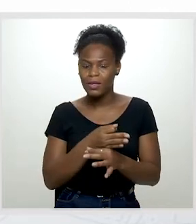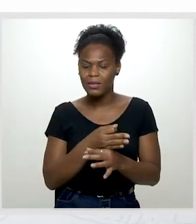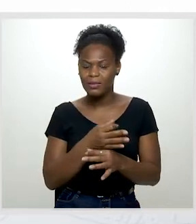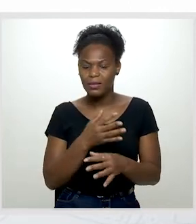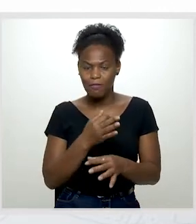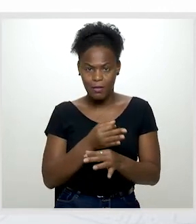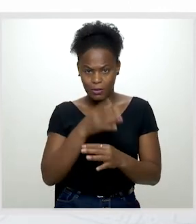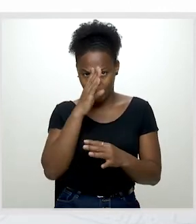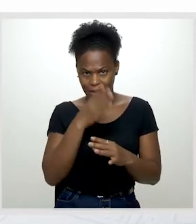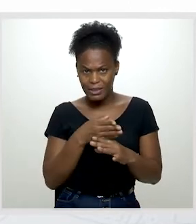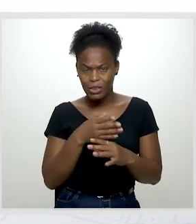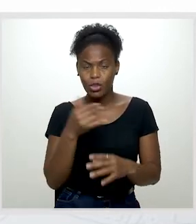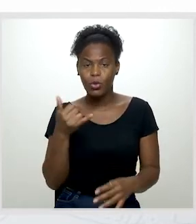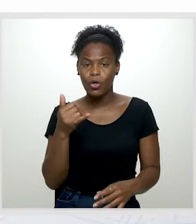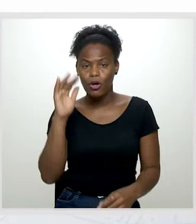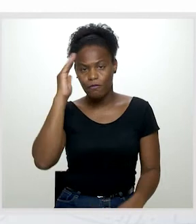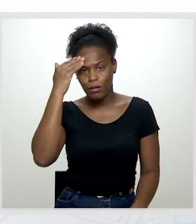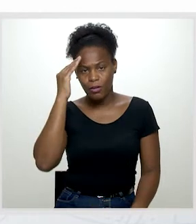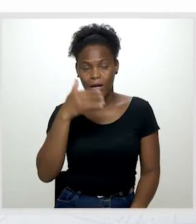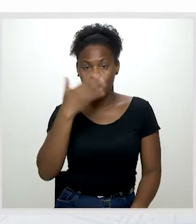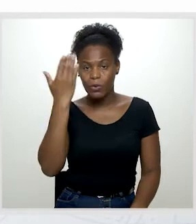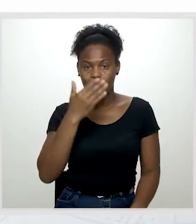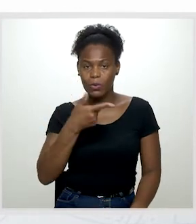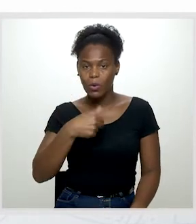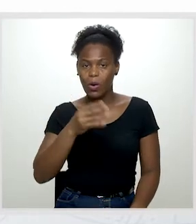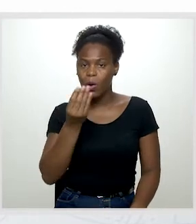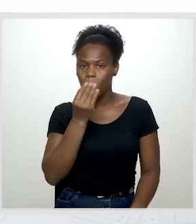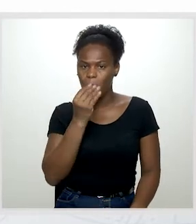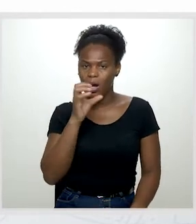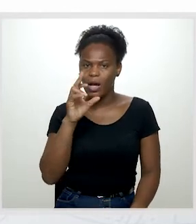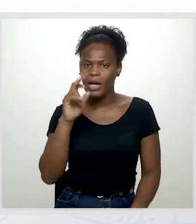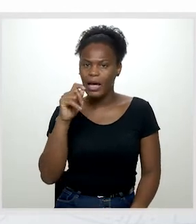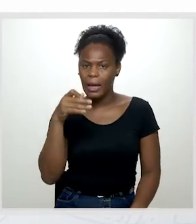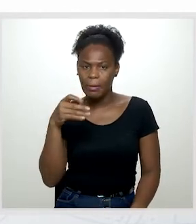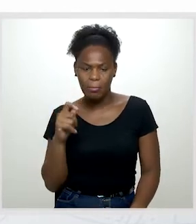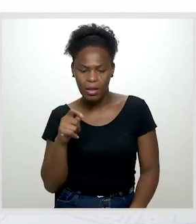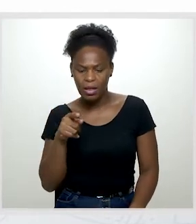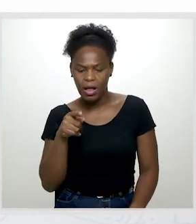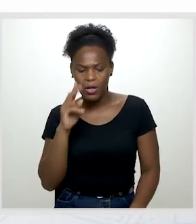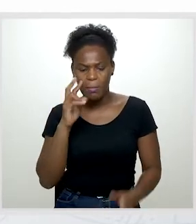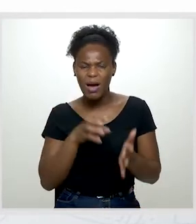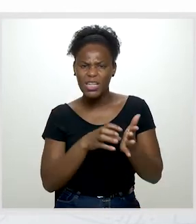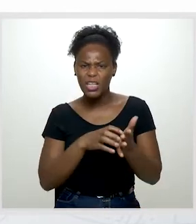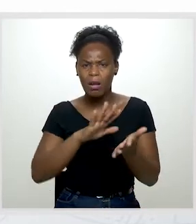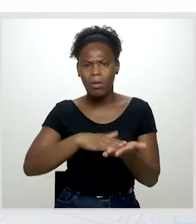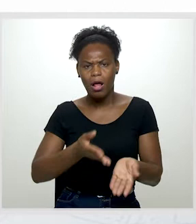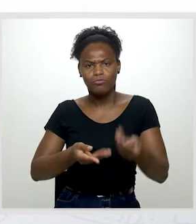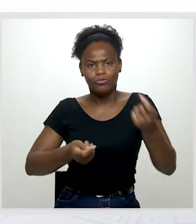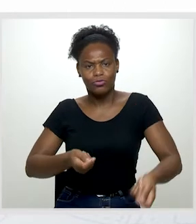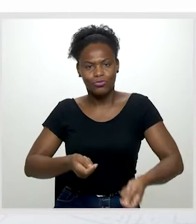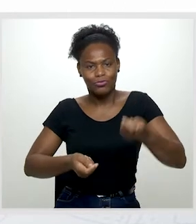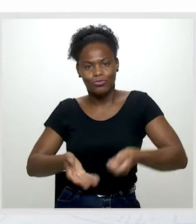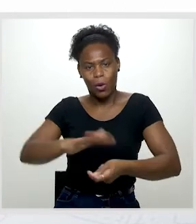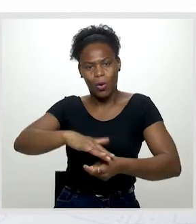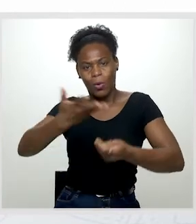lieu le 2 février. C'est le jour où est-ce qu'on mange les crêpes, comme tu le vois sur l'image.